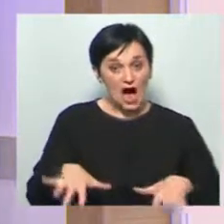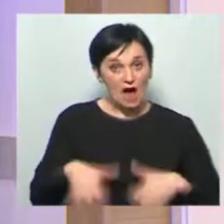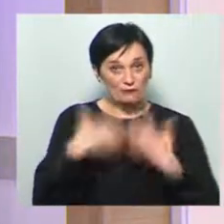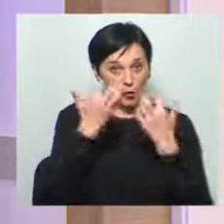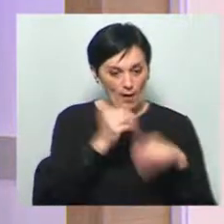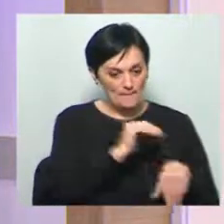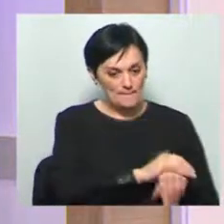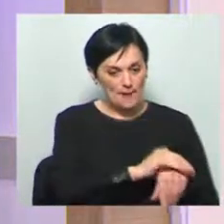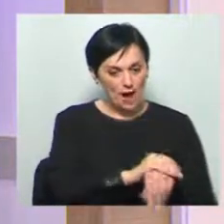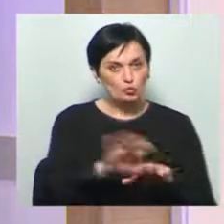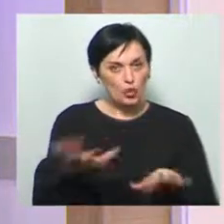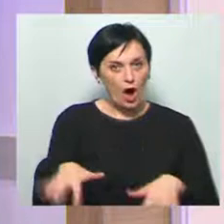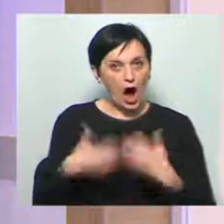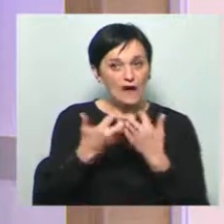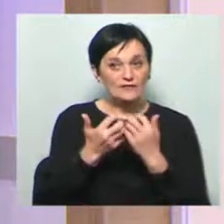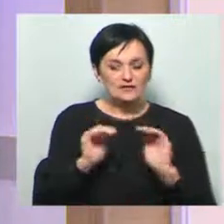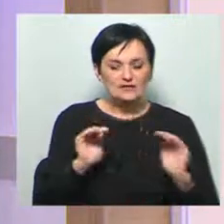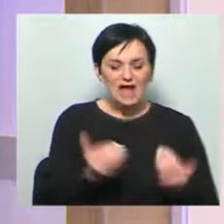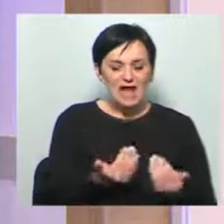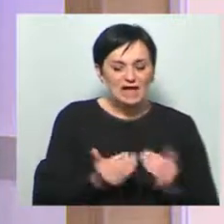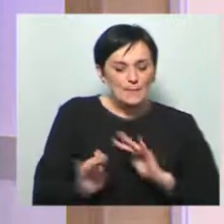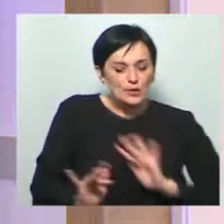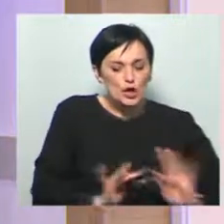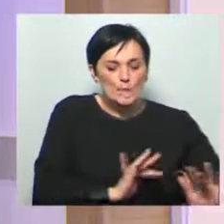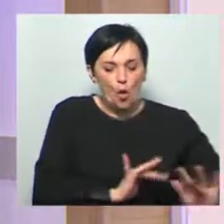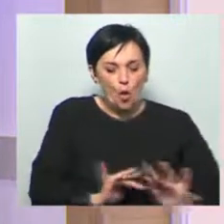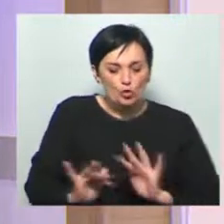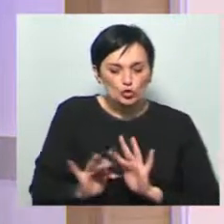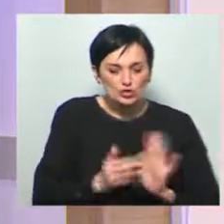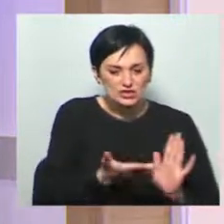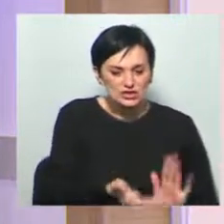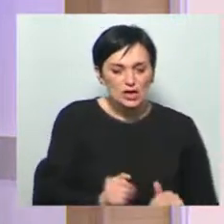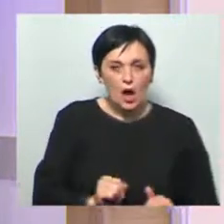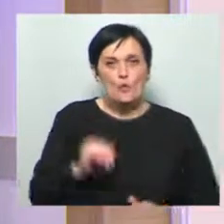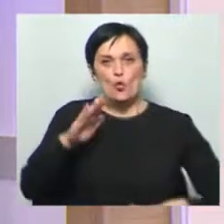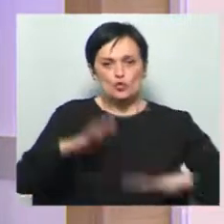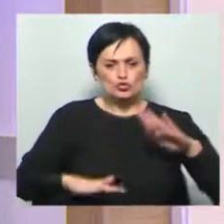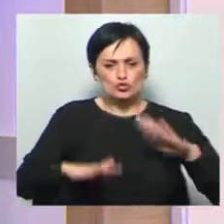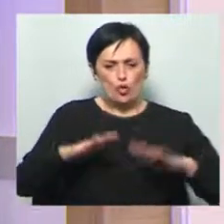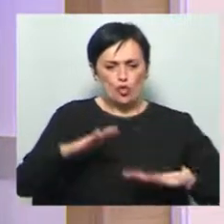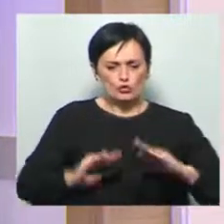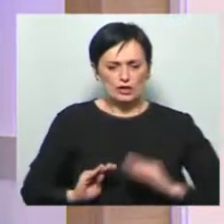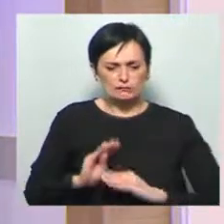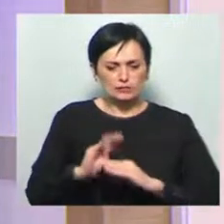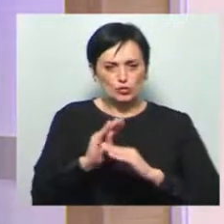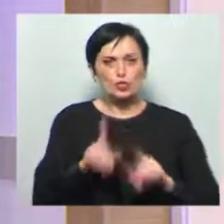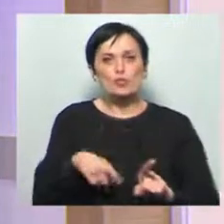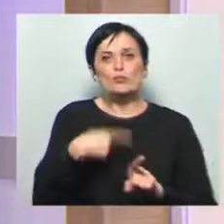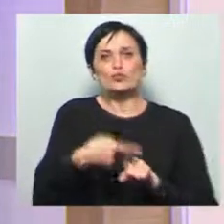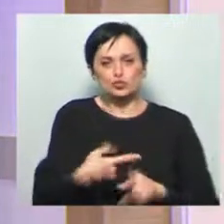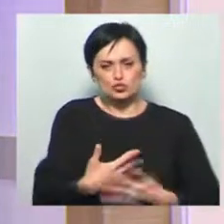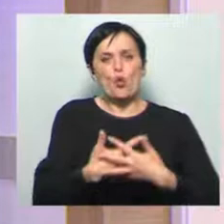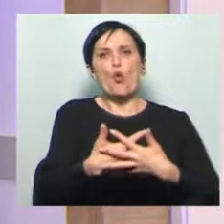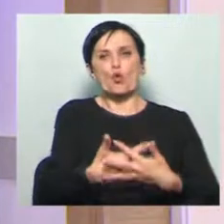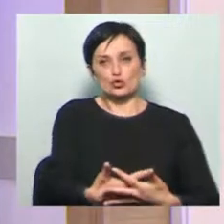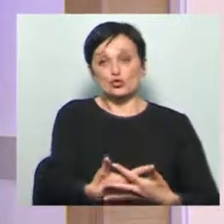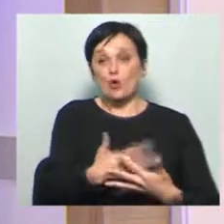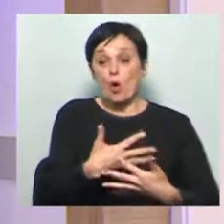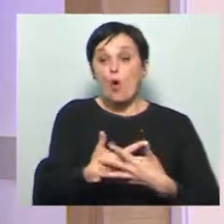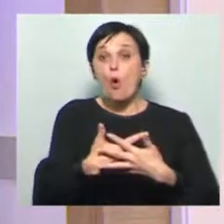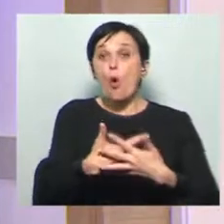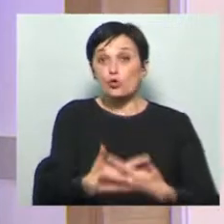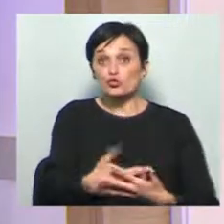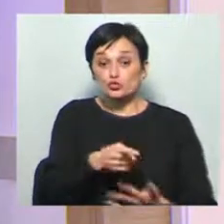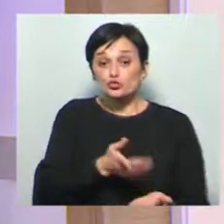ფაქტორები ნაკლები მოძრაობაც დაერთო, თქვა წონაც დაერთო და პლუს ორსულობაც ხადია ეს, რაც თავი ორსულობის